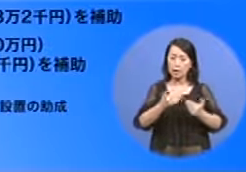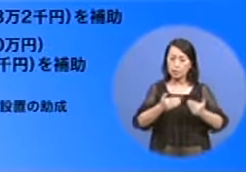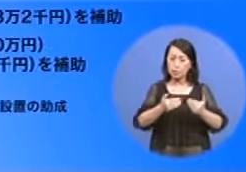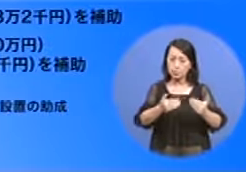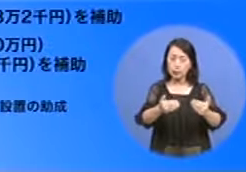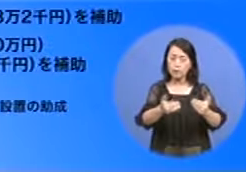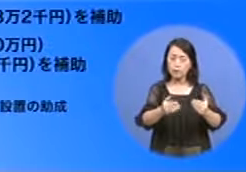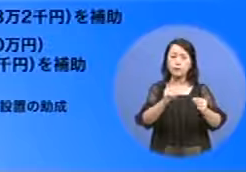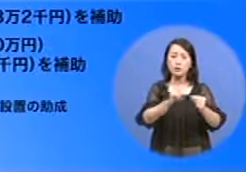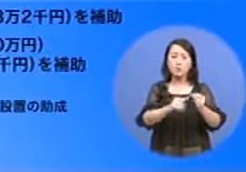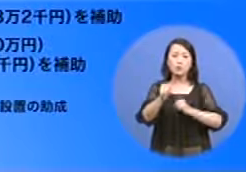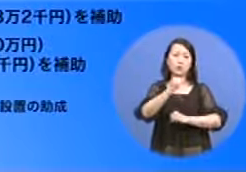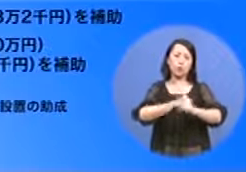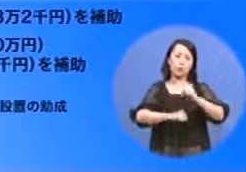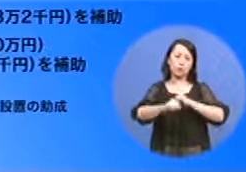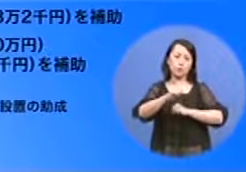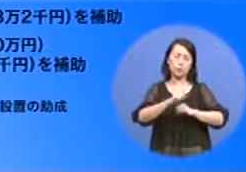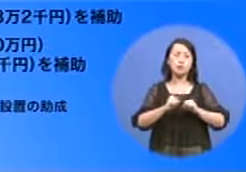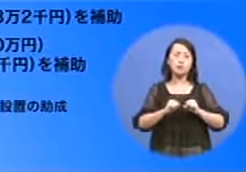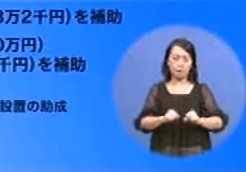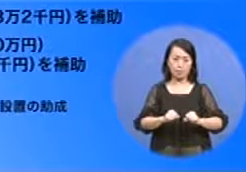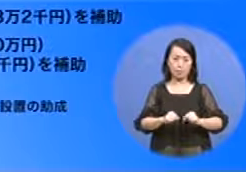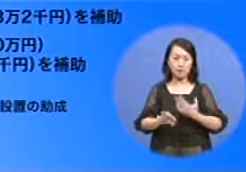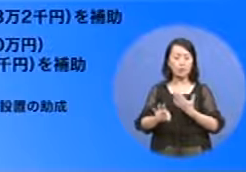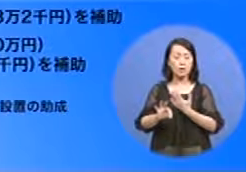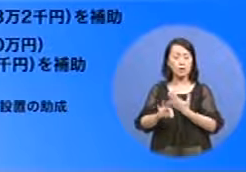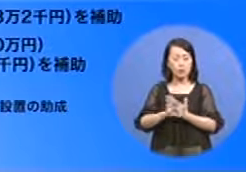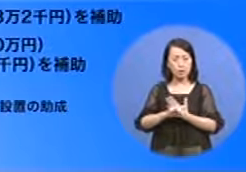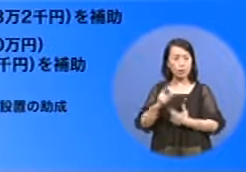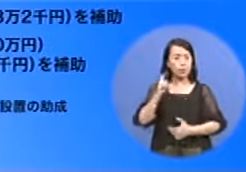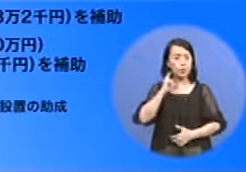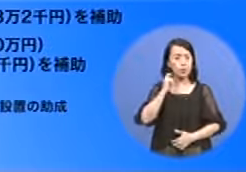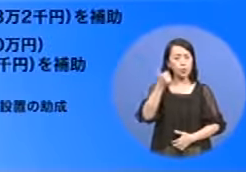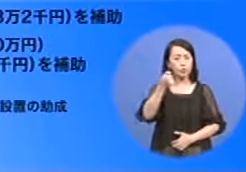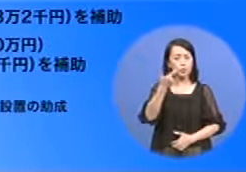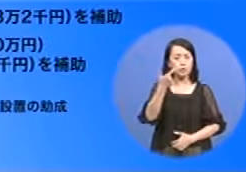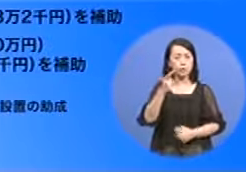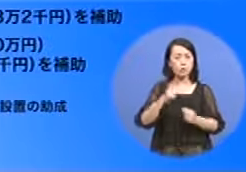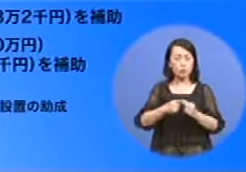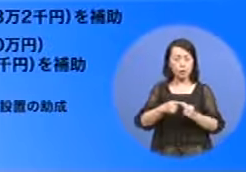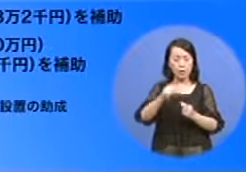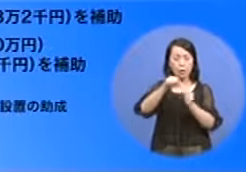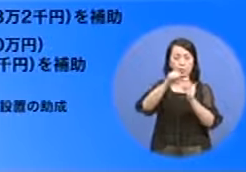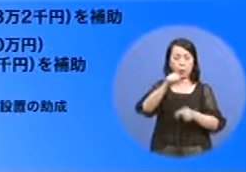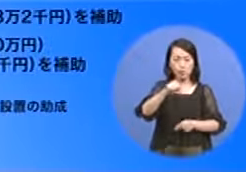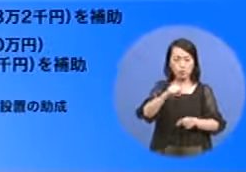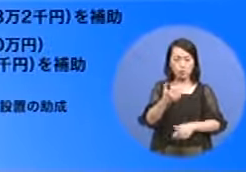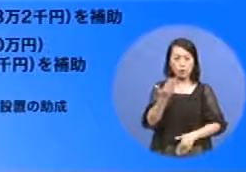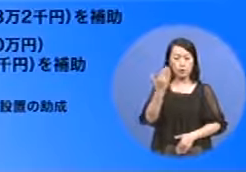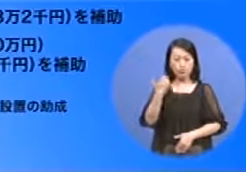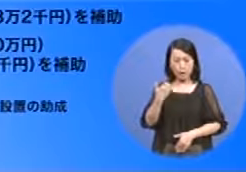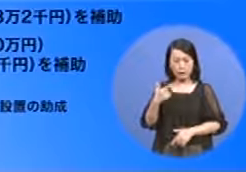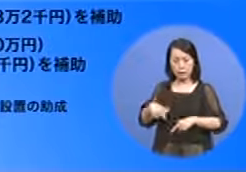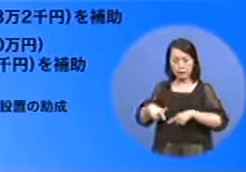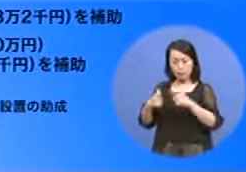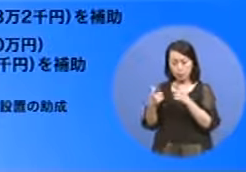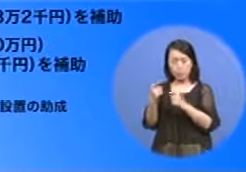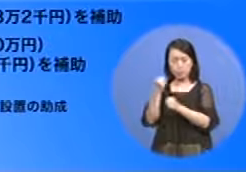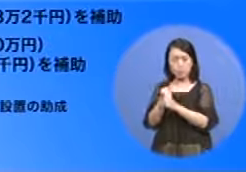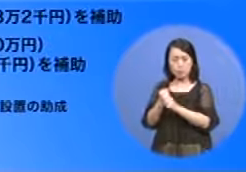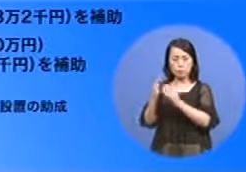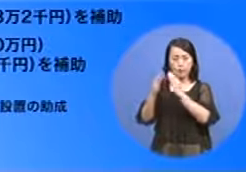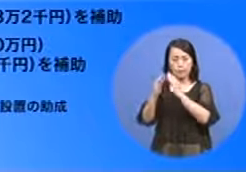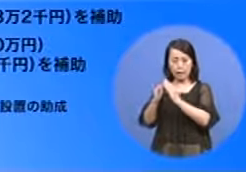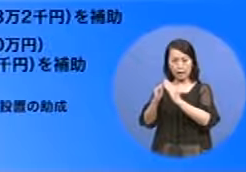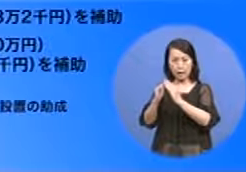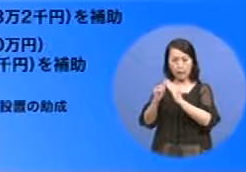組みを行っているところでして、例えば昭和56年5月以前に建てられました木造住宅につきましては無料で